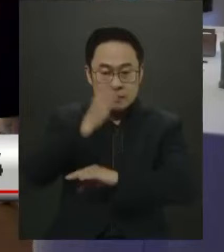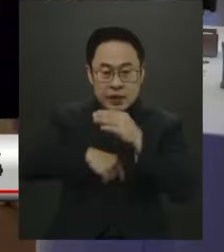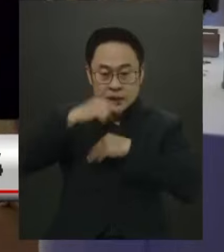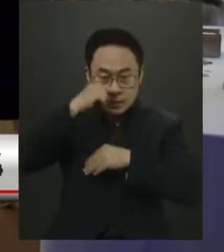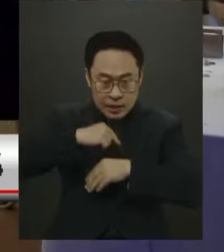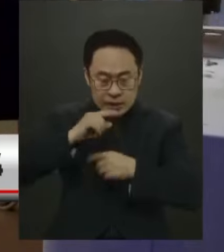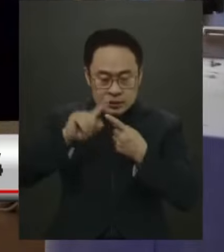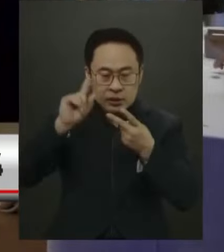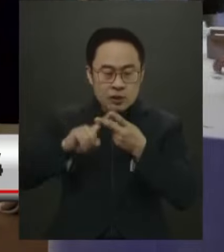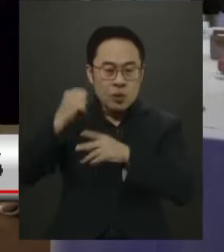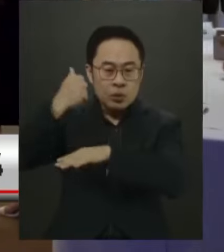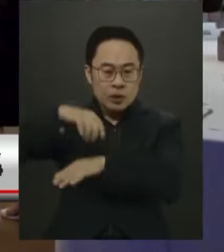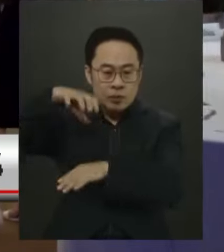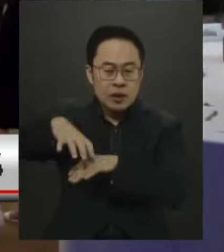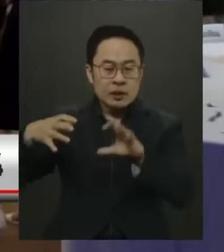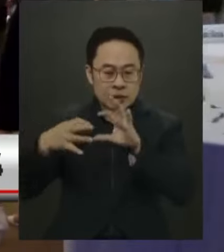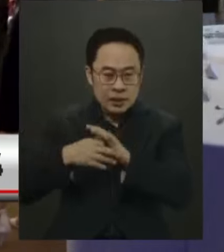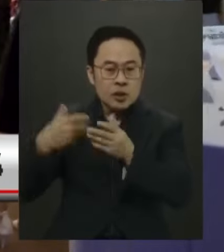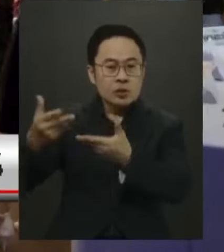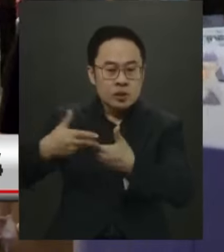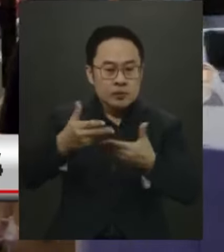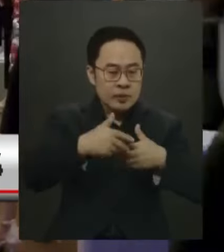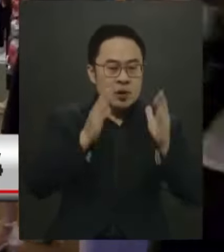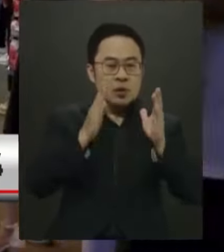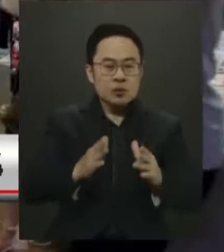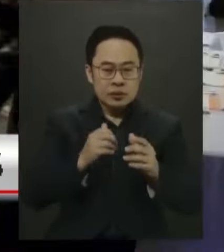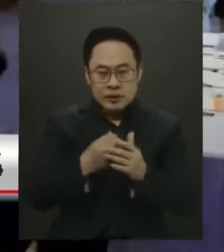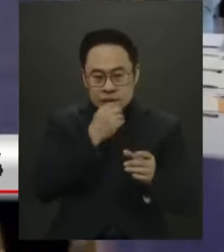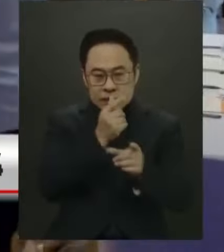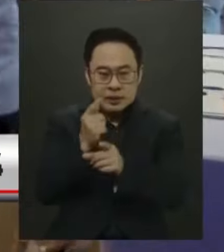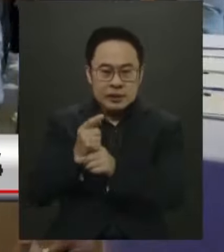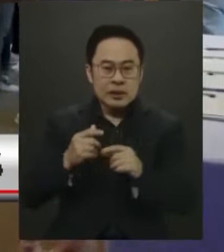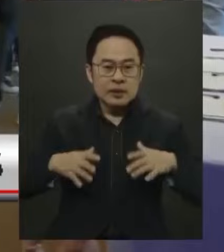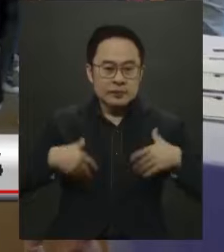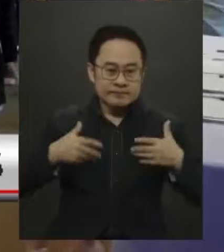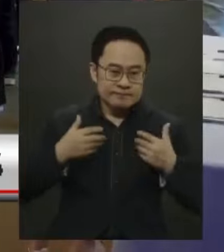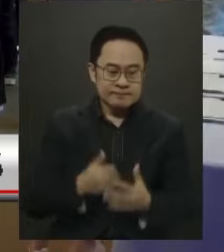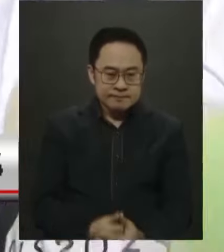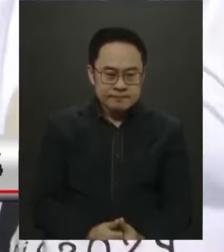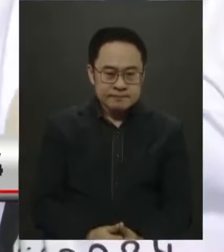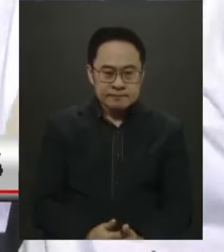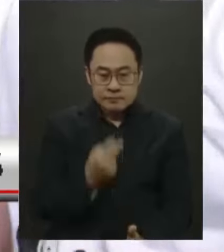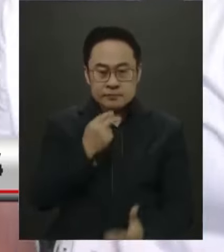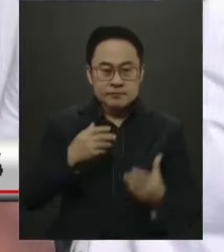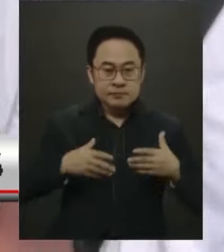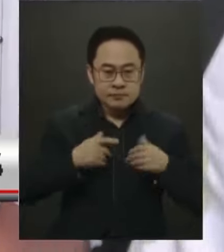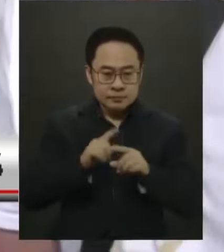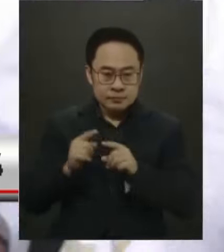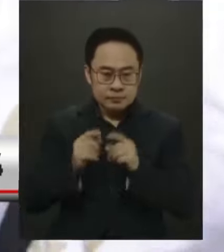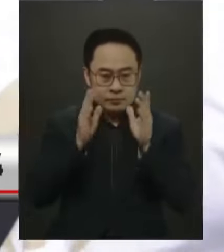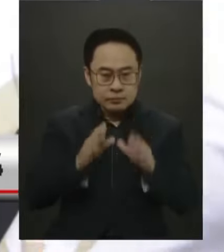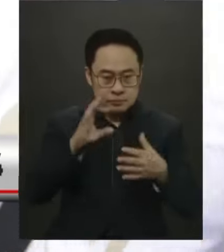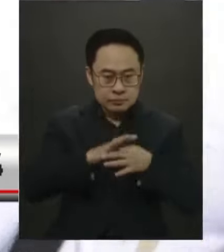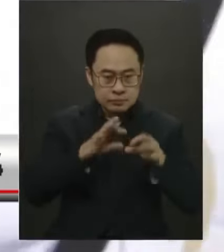ประเทศไทยร่วมให้การต้อนรับค่ะนี่นะคะบรรยากาศก็เป็นไปด้วยความคึกคักสนุกสนานนะคะของเหล่านักกีฬา